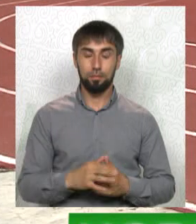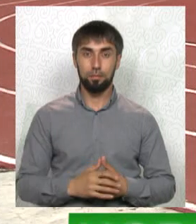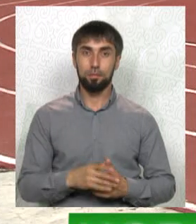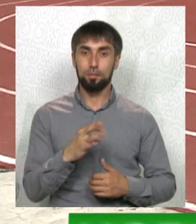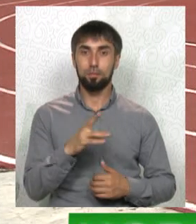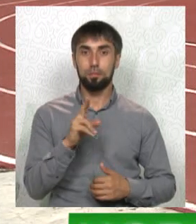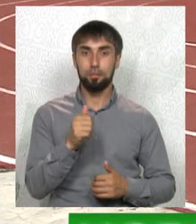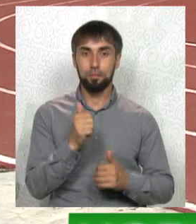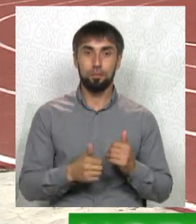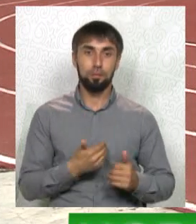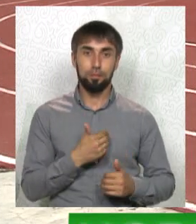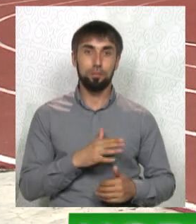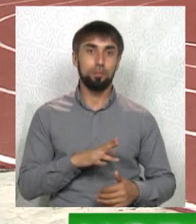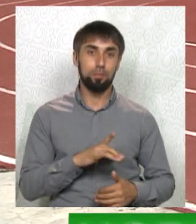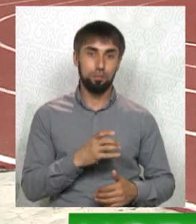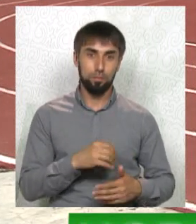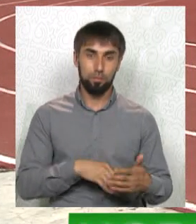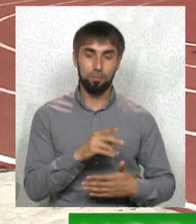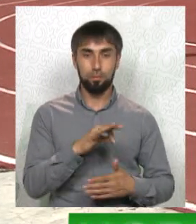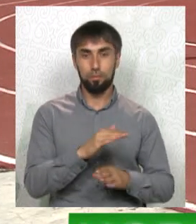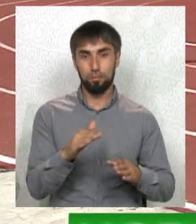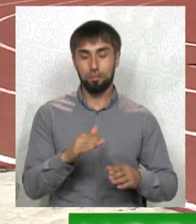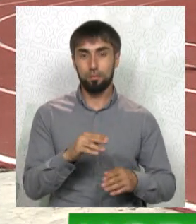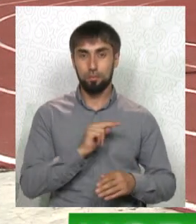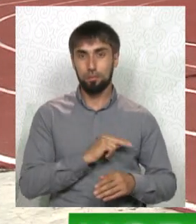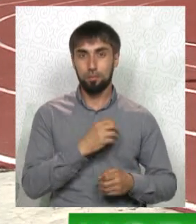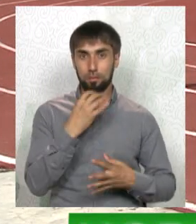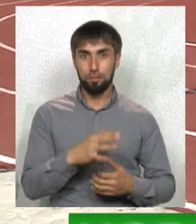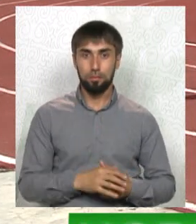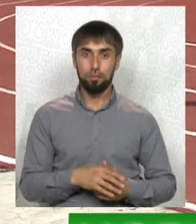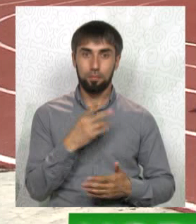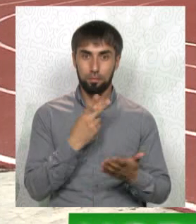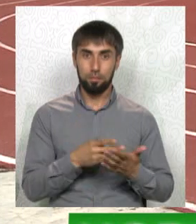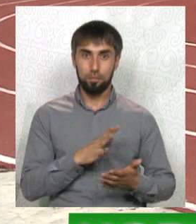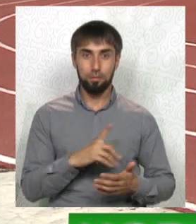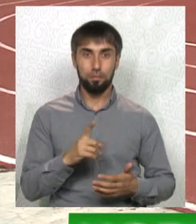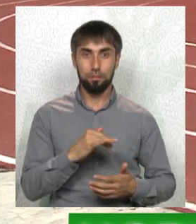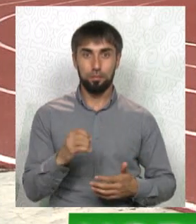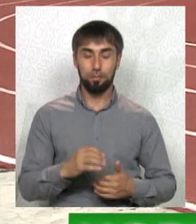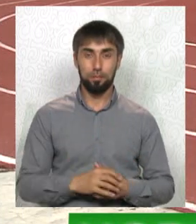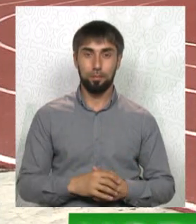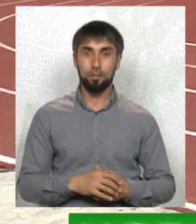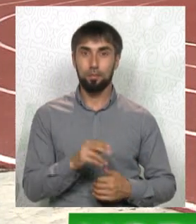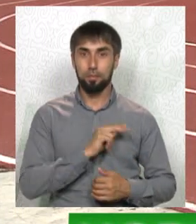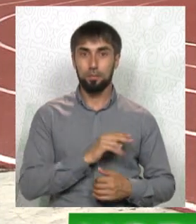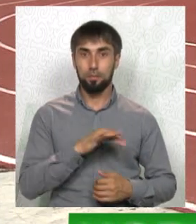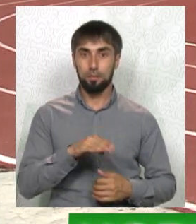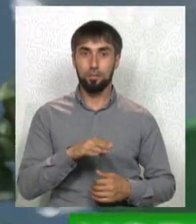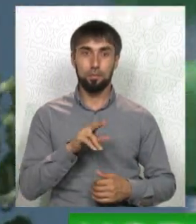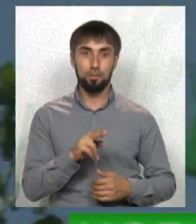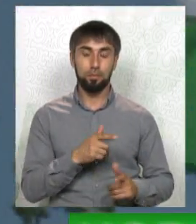Ну, как всегда, хотел лучше, но ребята поработали хорошо. Видно было, что уже работа идет, там